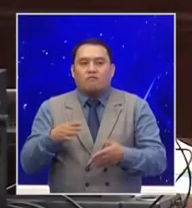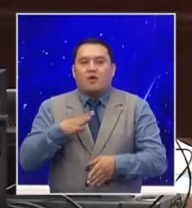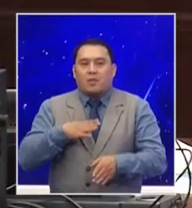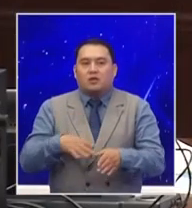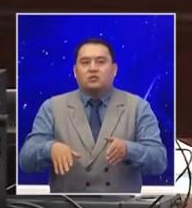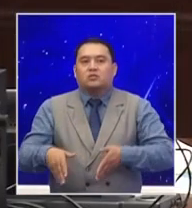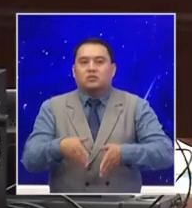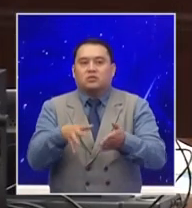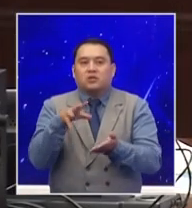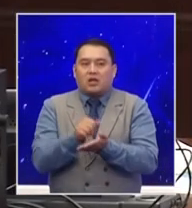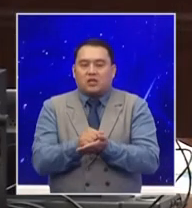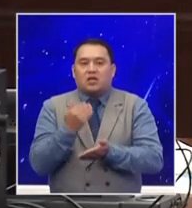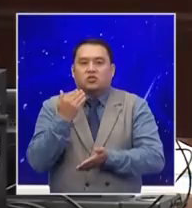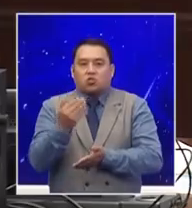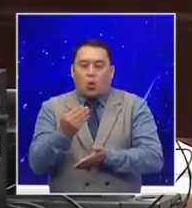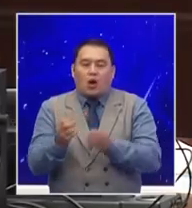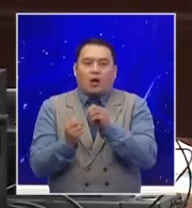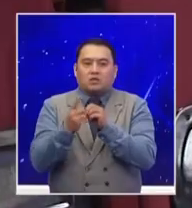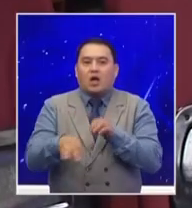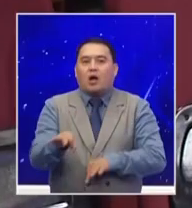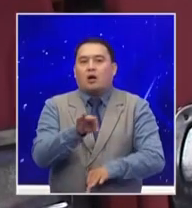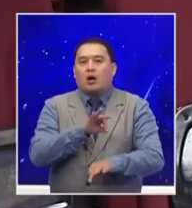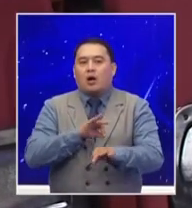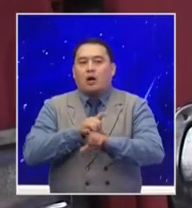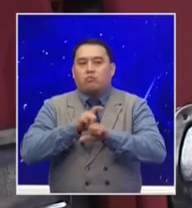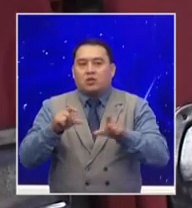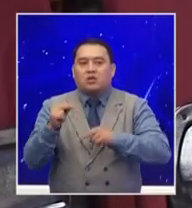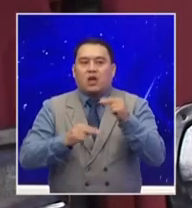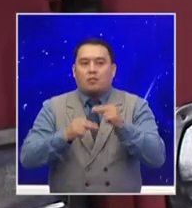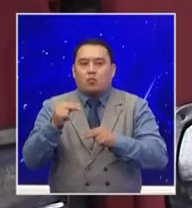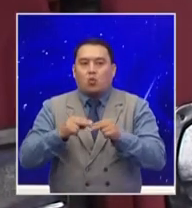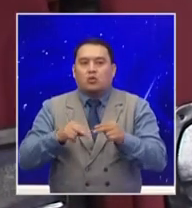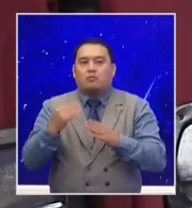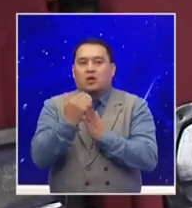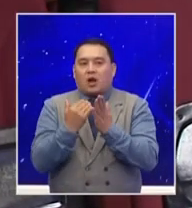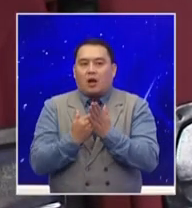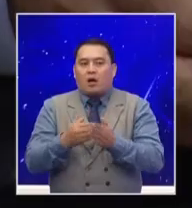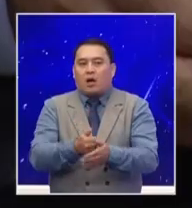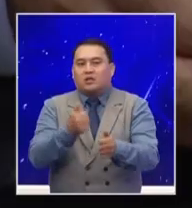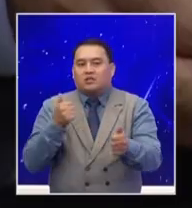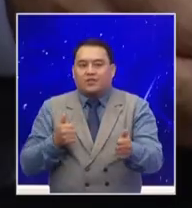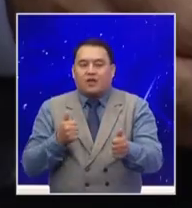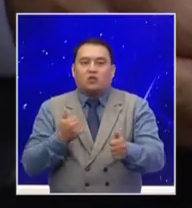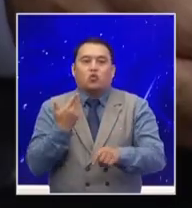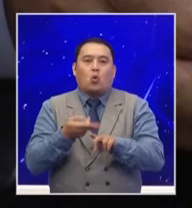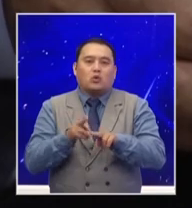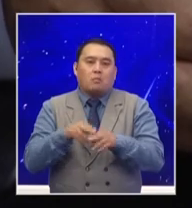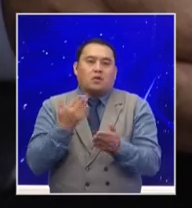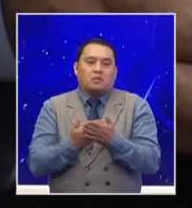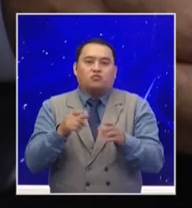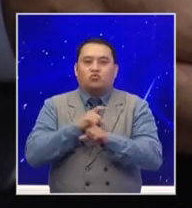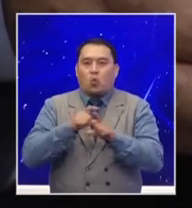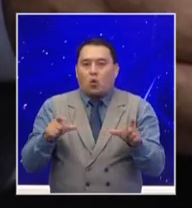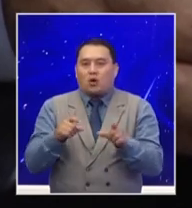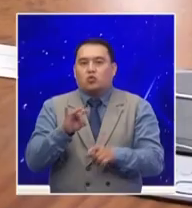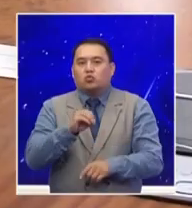реализация дорожной карты занятости. 11 объектов, строящихся и ремонтирующихся в рамках программы, отстают от графика. К примеру, в средней школе